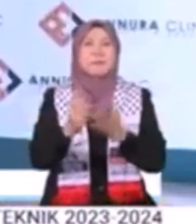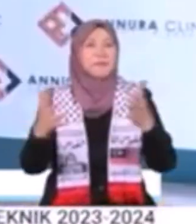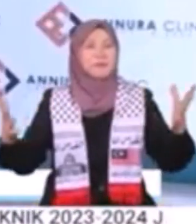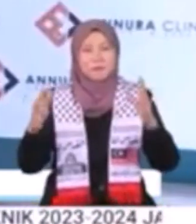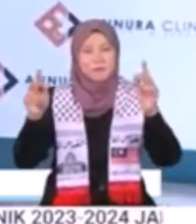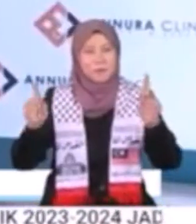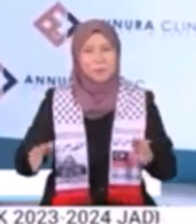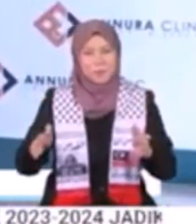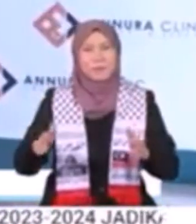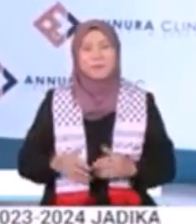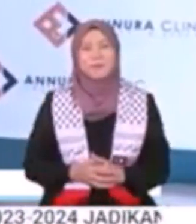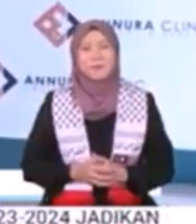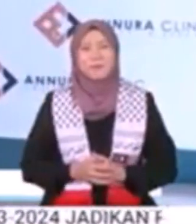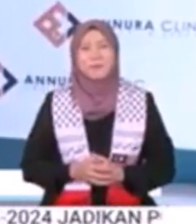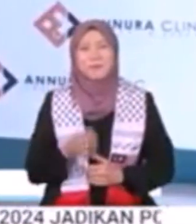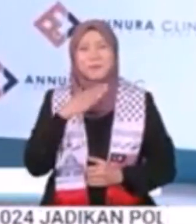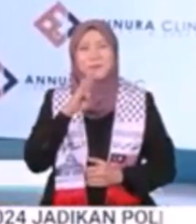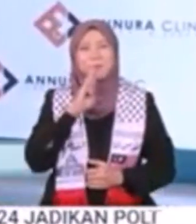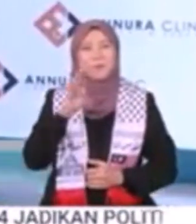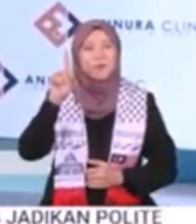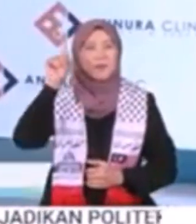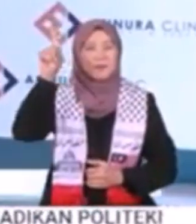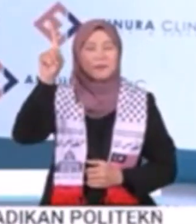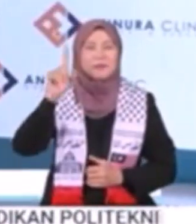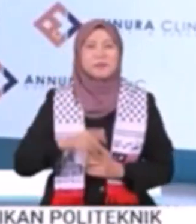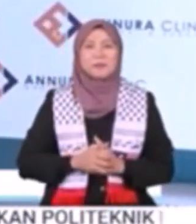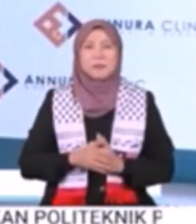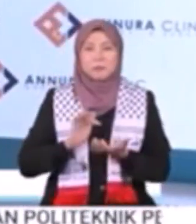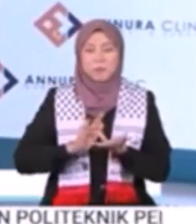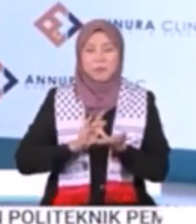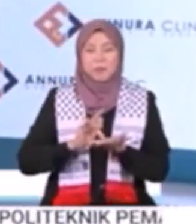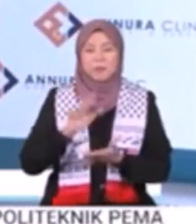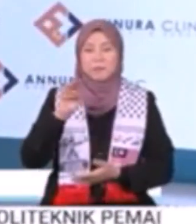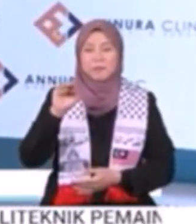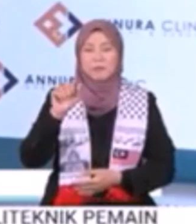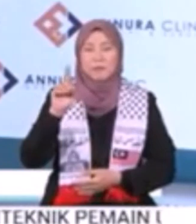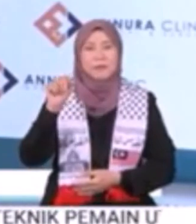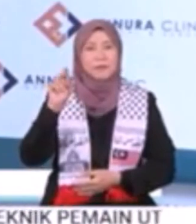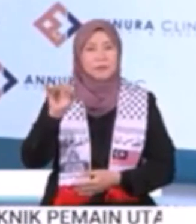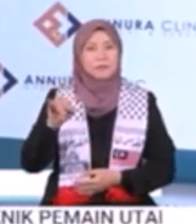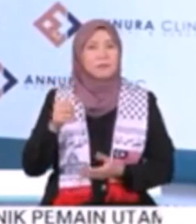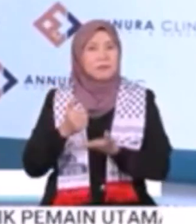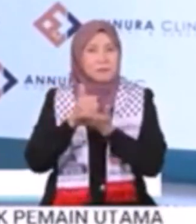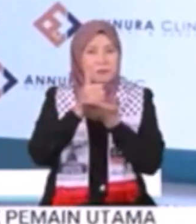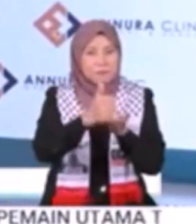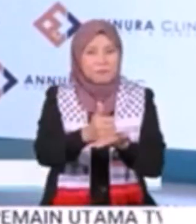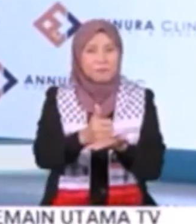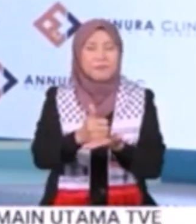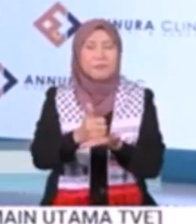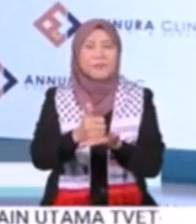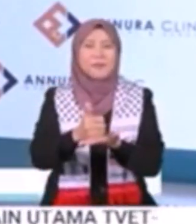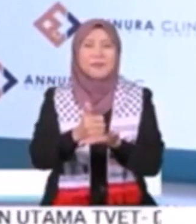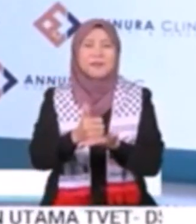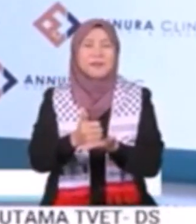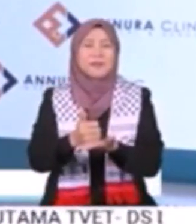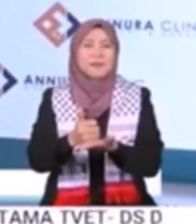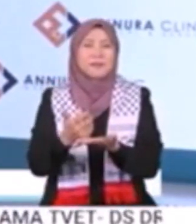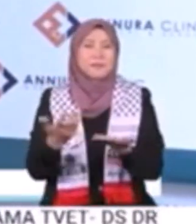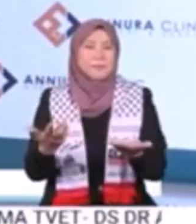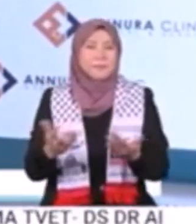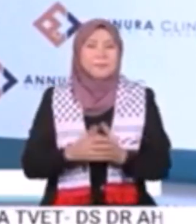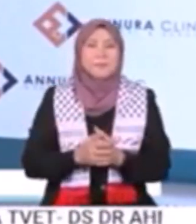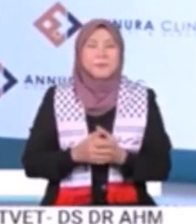rakyat. Okey, bagi saya alhamdulillah melalui dengan perubatan madani dapat membantu sebersedikitlah bagi saya,